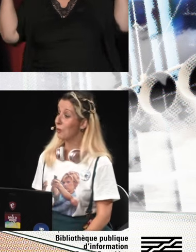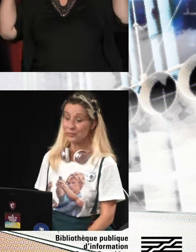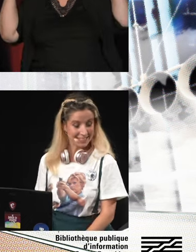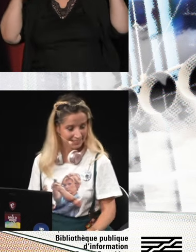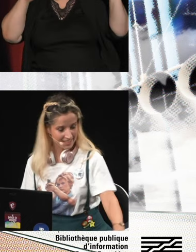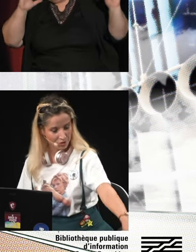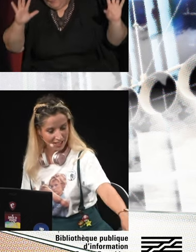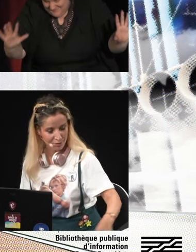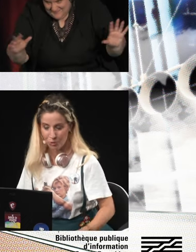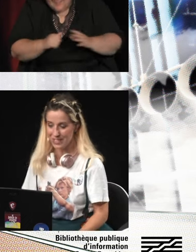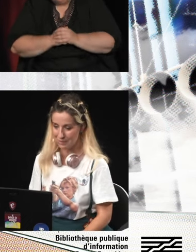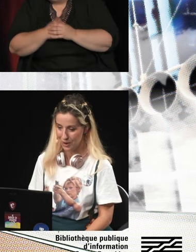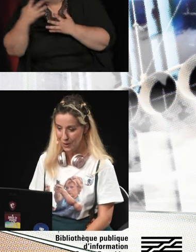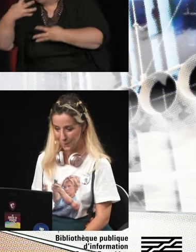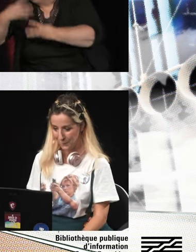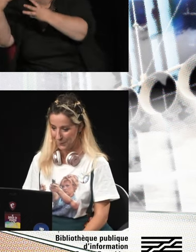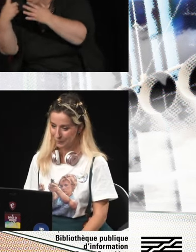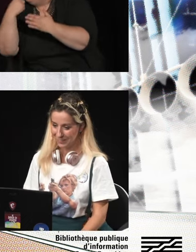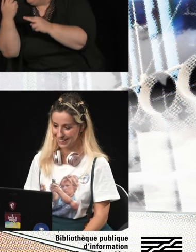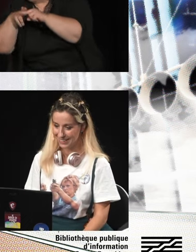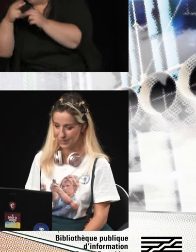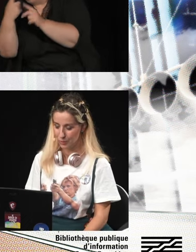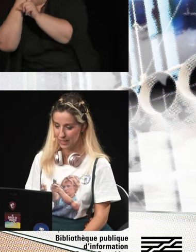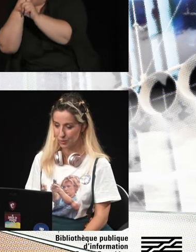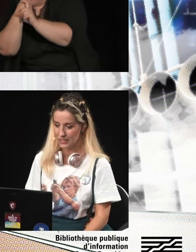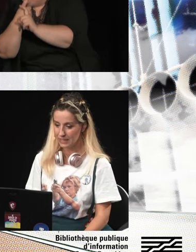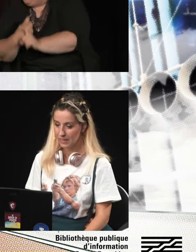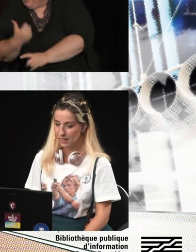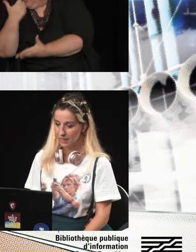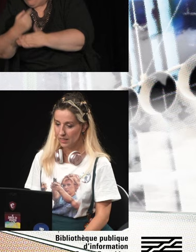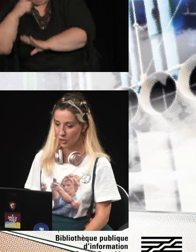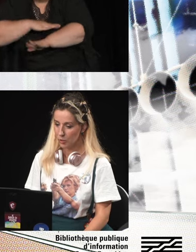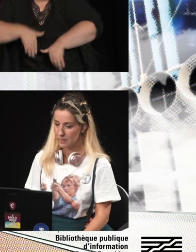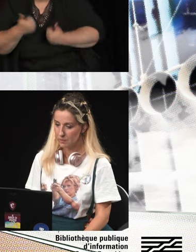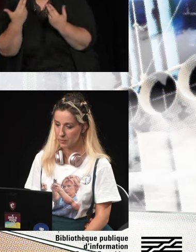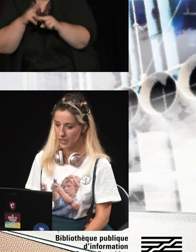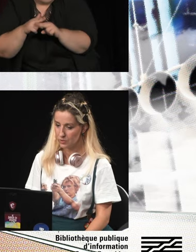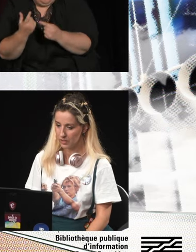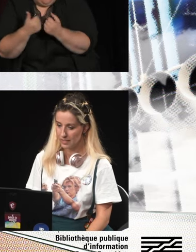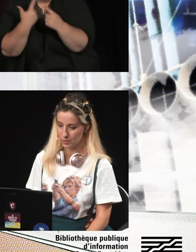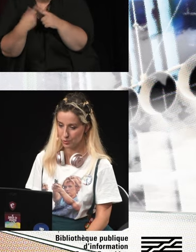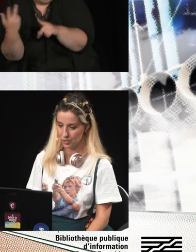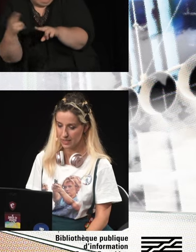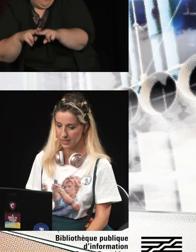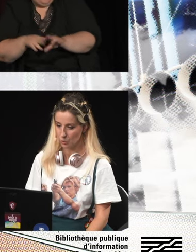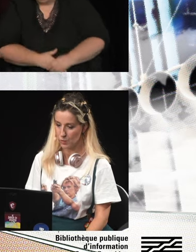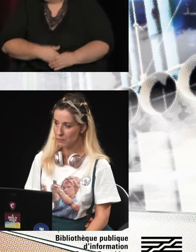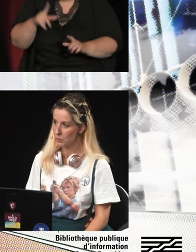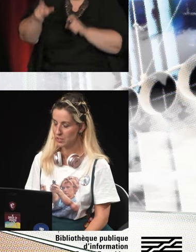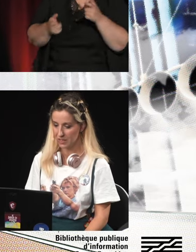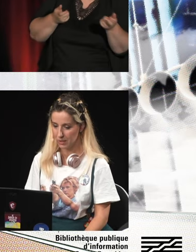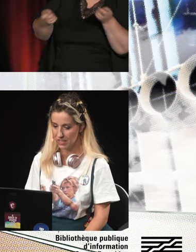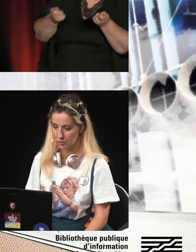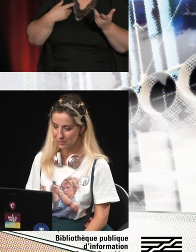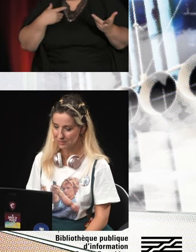On peut les compter. Si le chat veut compter les morts, on peut les compter. Alors le problème, c'est que mes modérateurs Is sont dans la salle, donc je peux pas